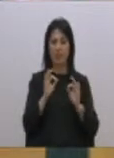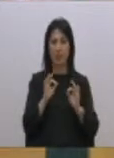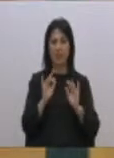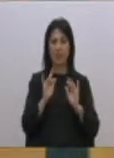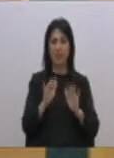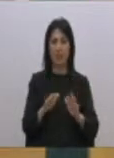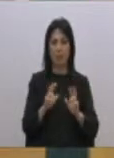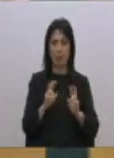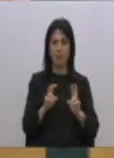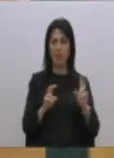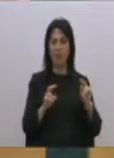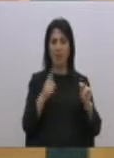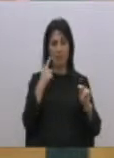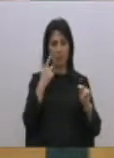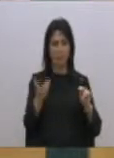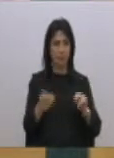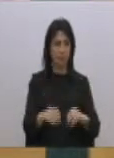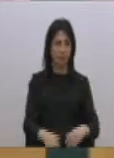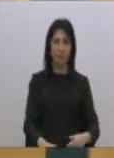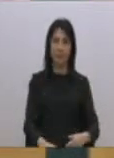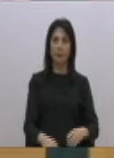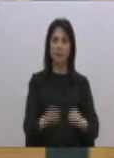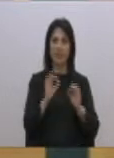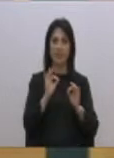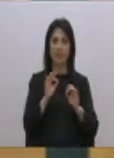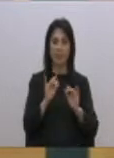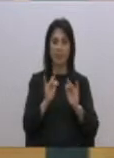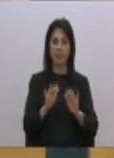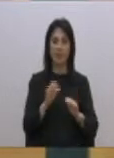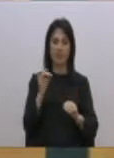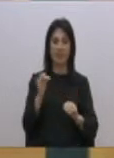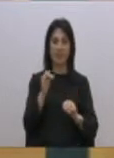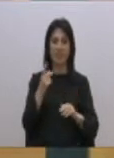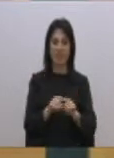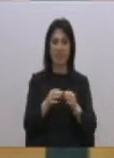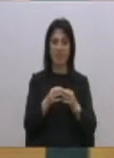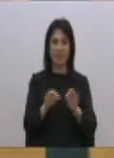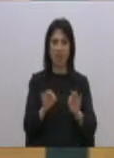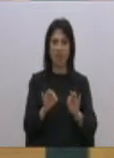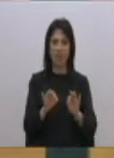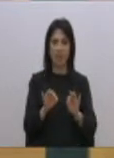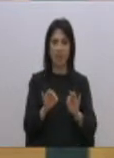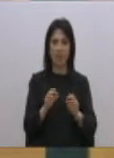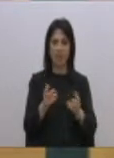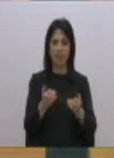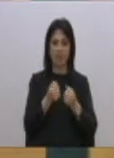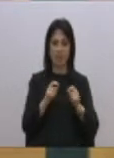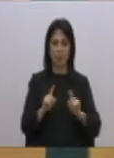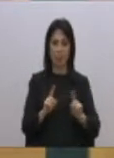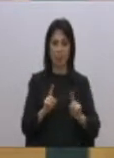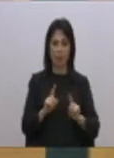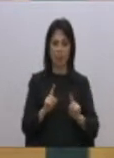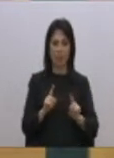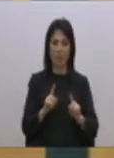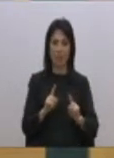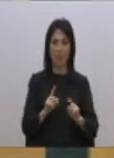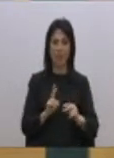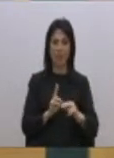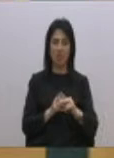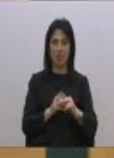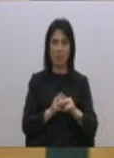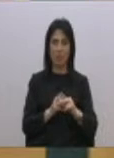სამართალწარმოების ხო, ნახეთ, სამართალწარმოების ინტერესებიდან გამომდინარე მიუღებელია. ეს